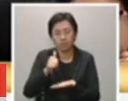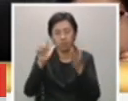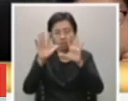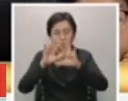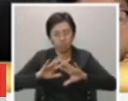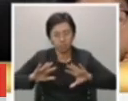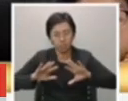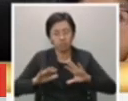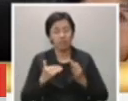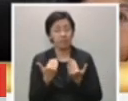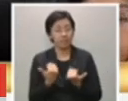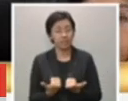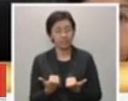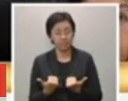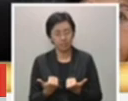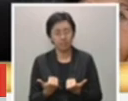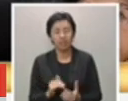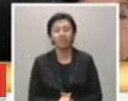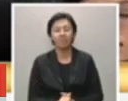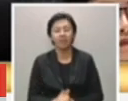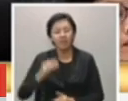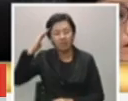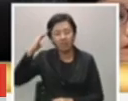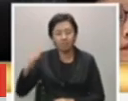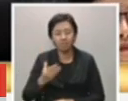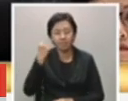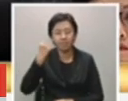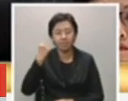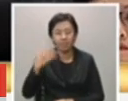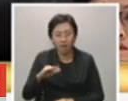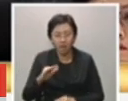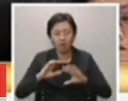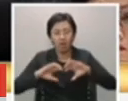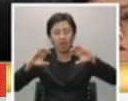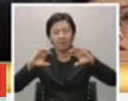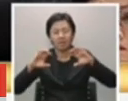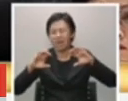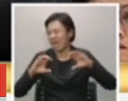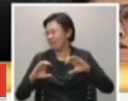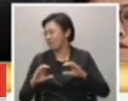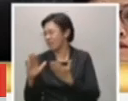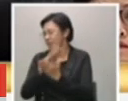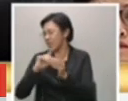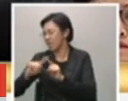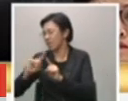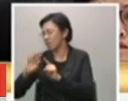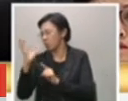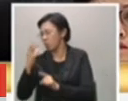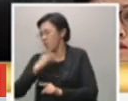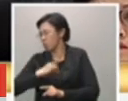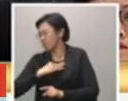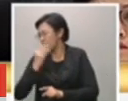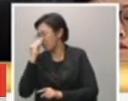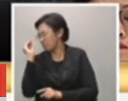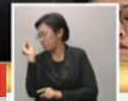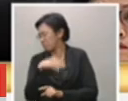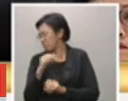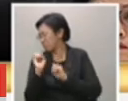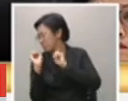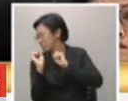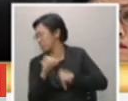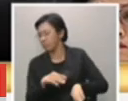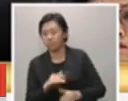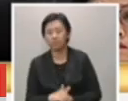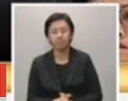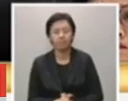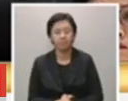แต่วันนี้หลังจากการปฏิวัติเป็นต้นมาเราได้รัฐบาลที่เป็นที่รังเกียจของสมาคมโลกเขาบอ